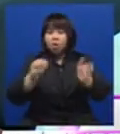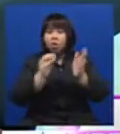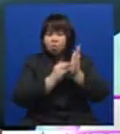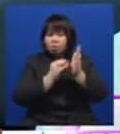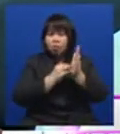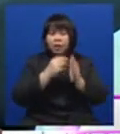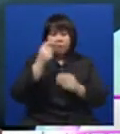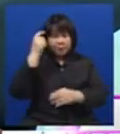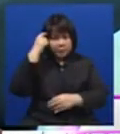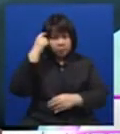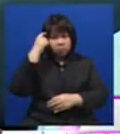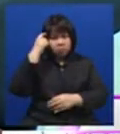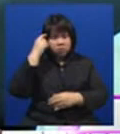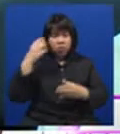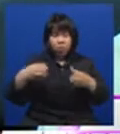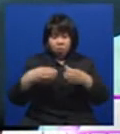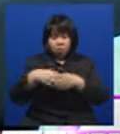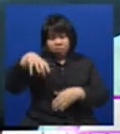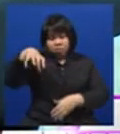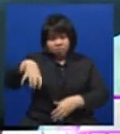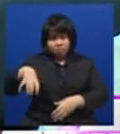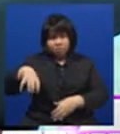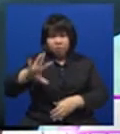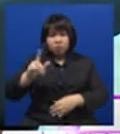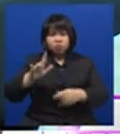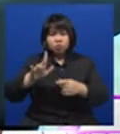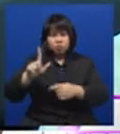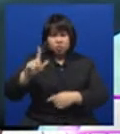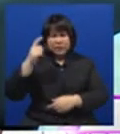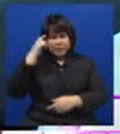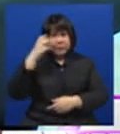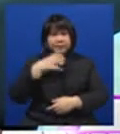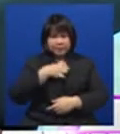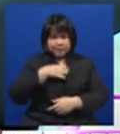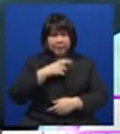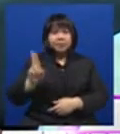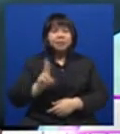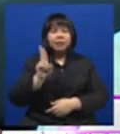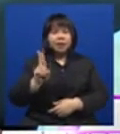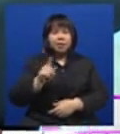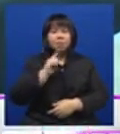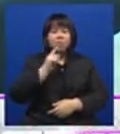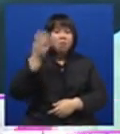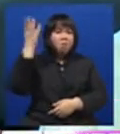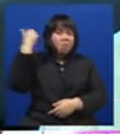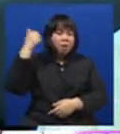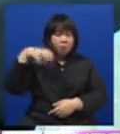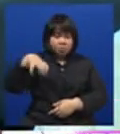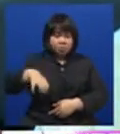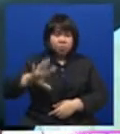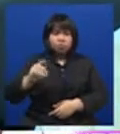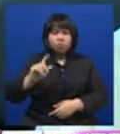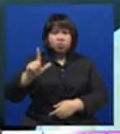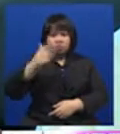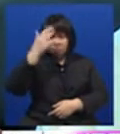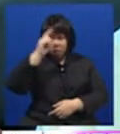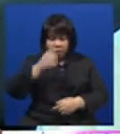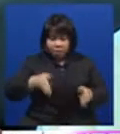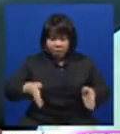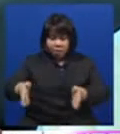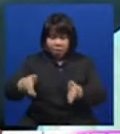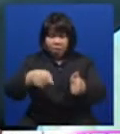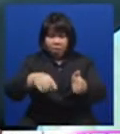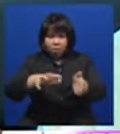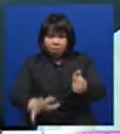กรมธนารักษ์เมื่อก่อนกรมชลก็ขอใช้อยู่เดิมเนี่ยกรมชลใช้เพราะว่าคลองธนารักษ์เป็นคลองขุด